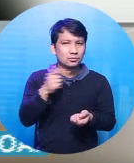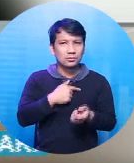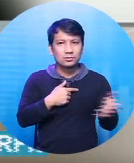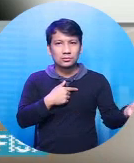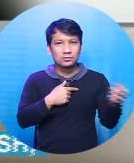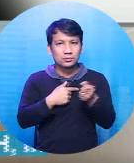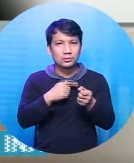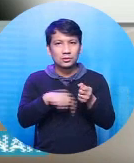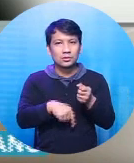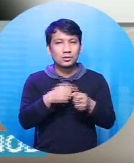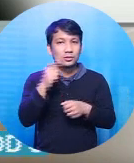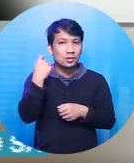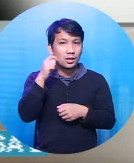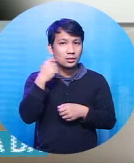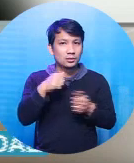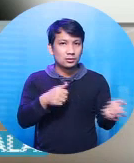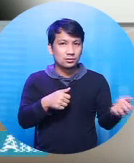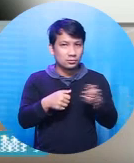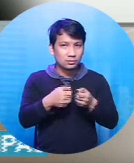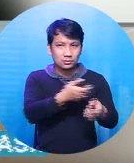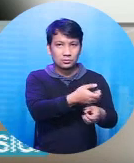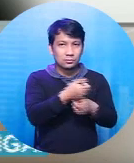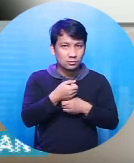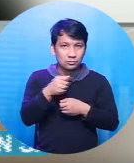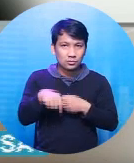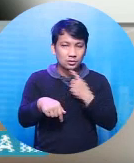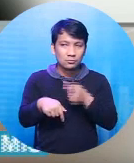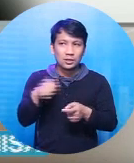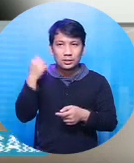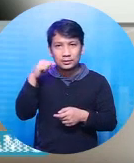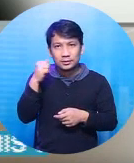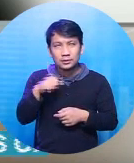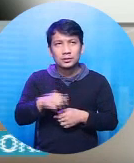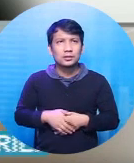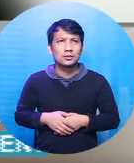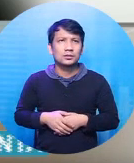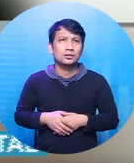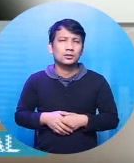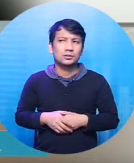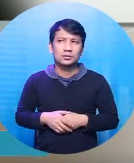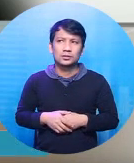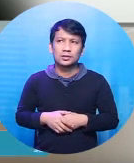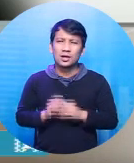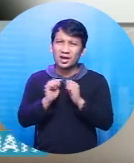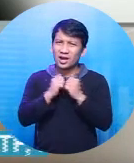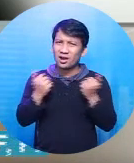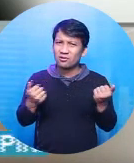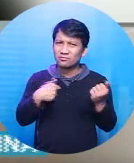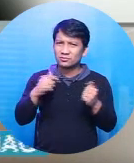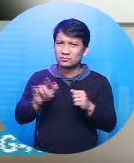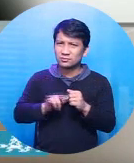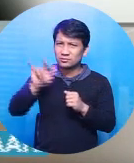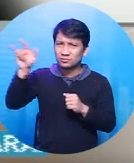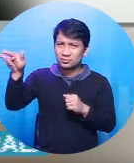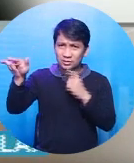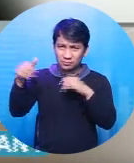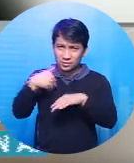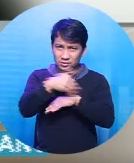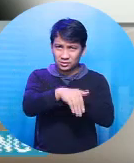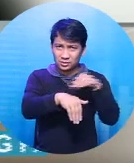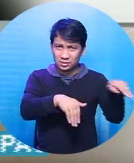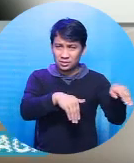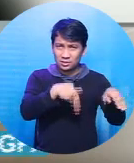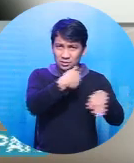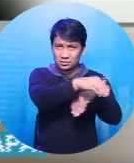agad siya doon sa mga biyahe niya. Okay. Alright. Pero habang nasa abroad ka, ma'am, nagpapadala ka naman ng